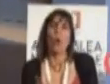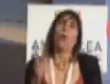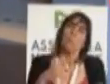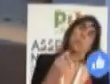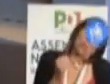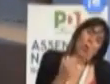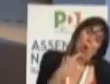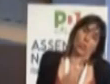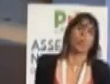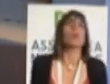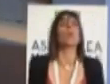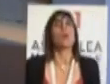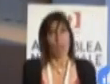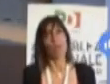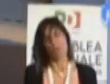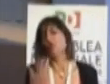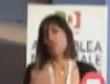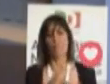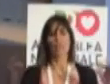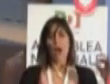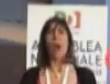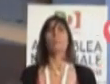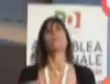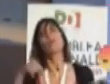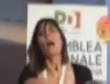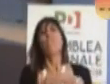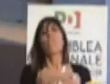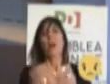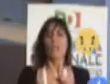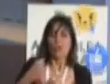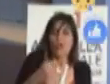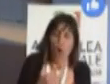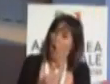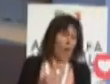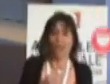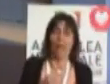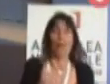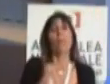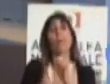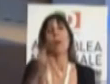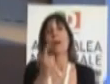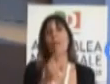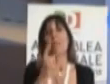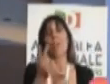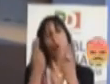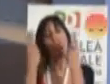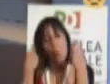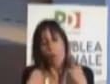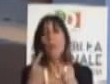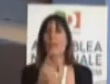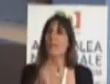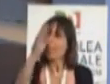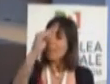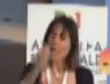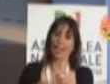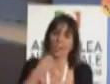la storia, come è stato detto, bisognerebbe avere l'umiltà di impararla la storia, per non riproporre